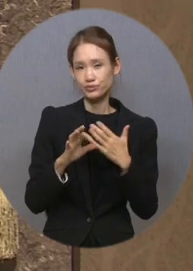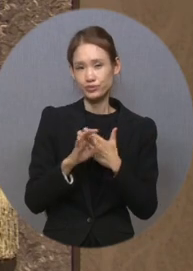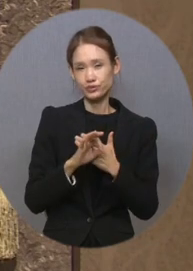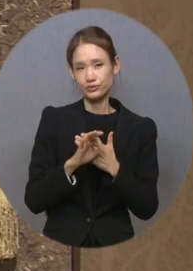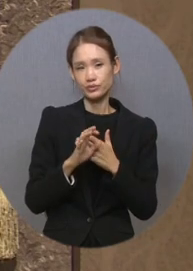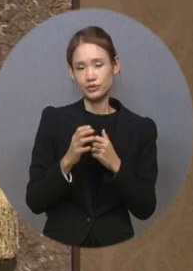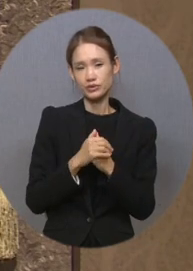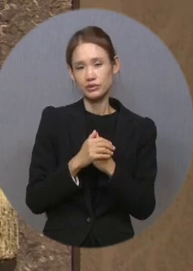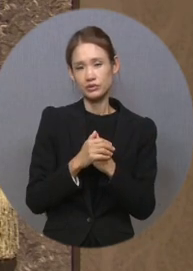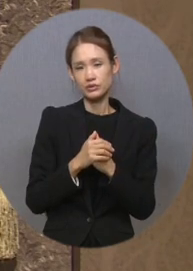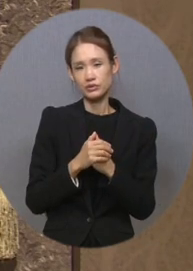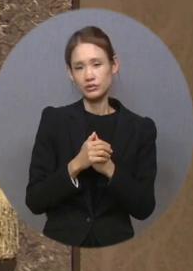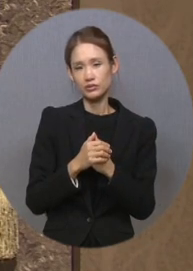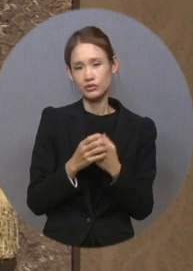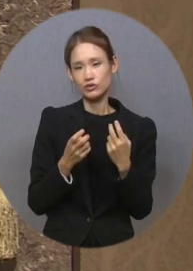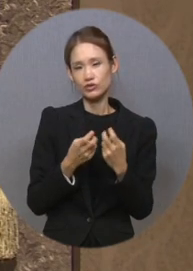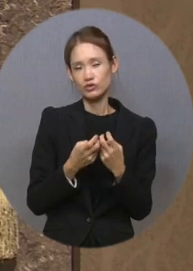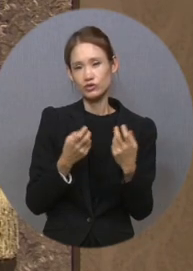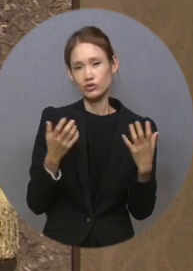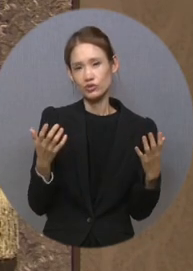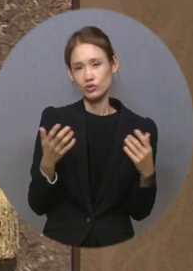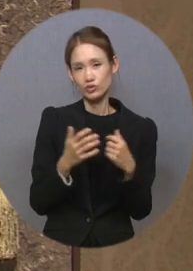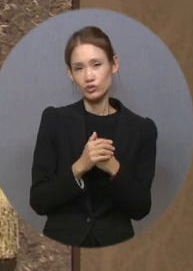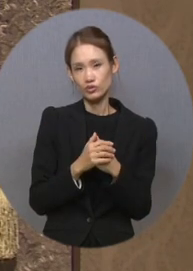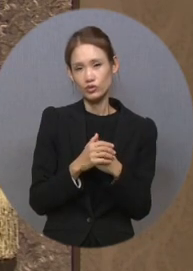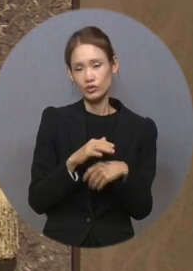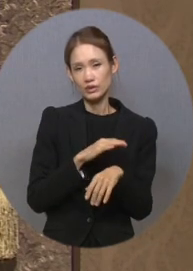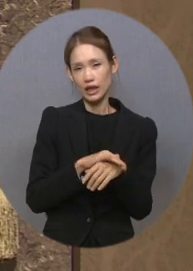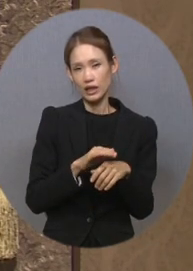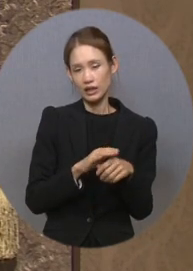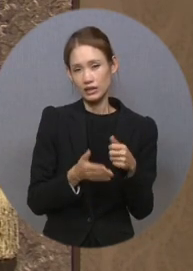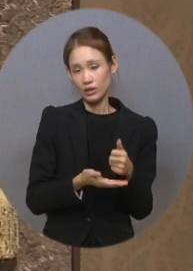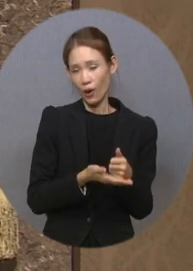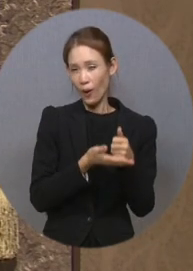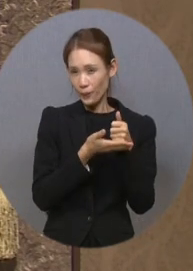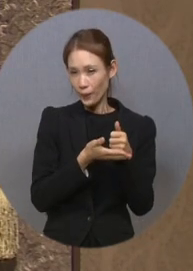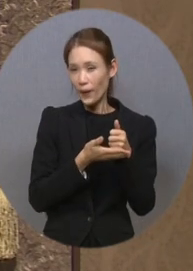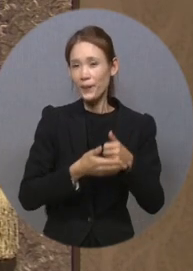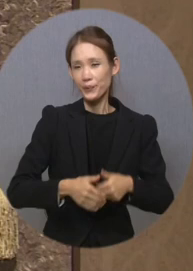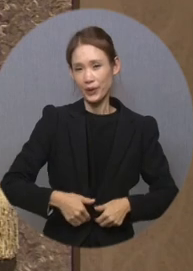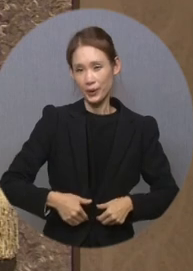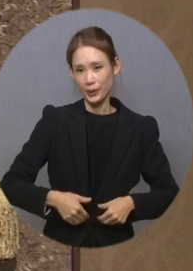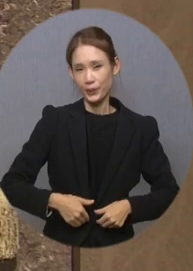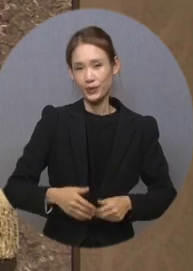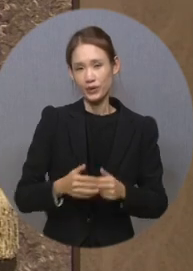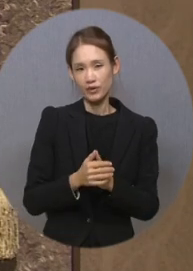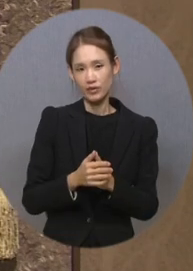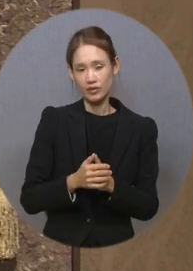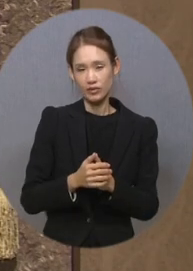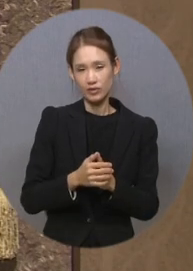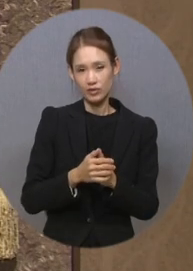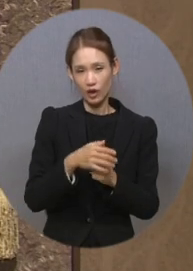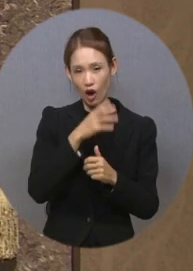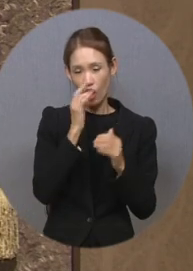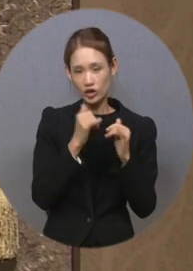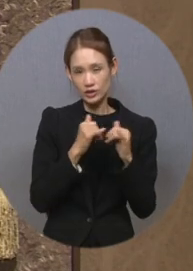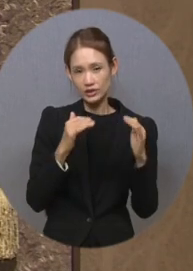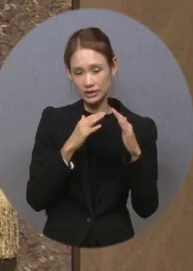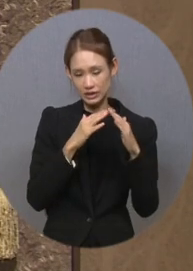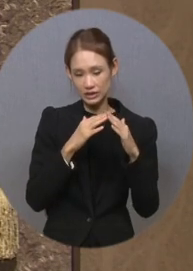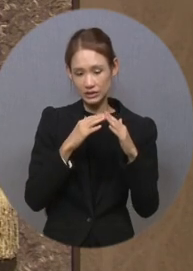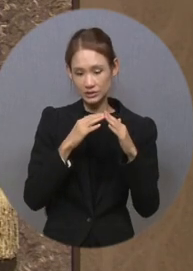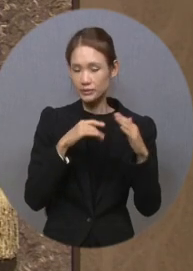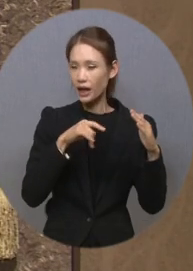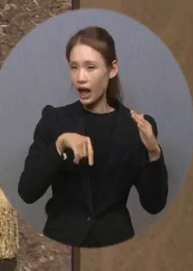우리가 잘 이 섬겨야 됩니다. 그래서 우리 어르신들 댁에서 네.